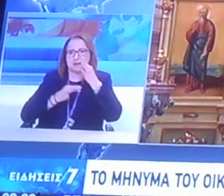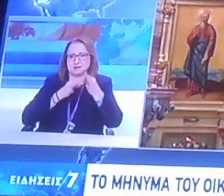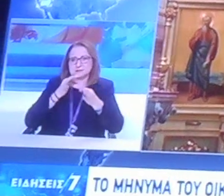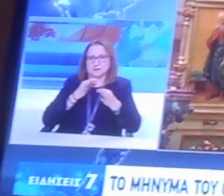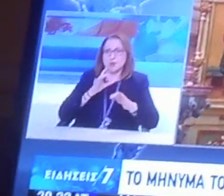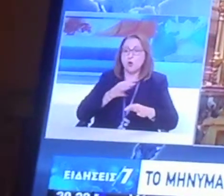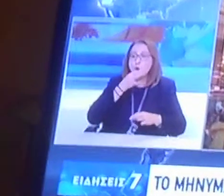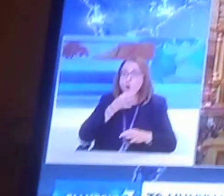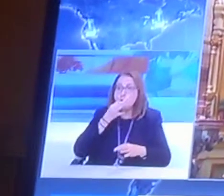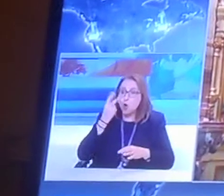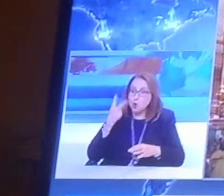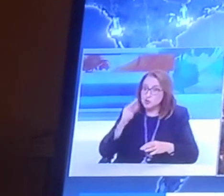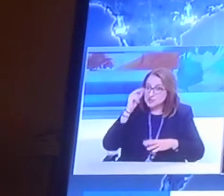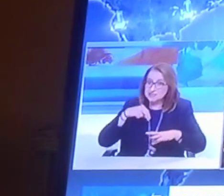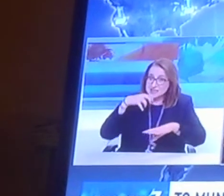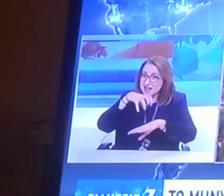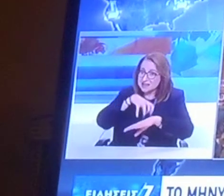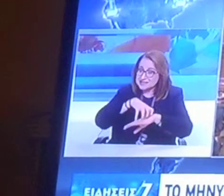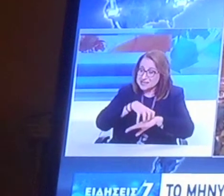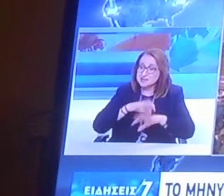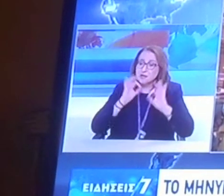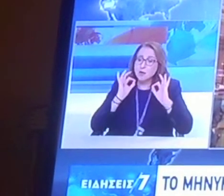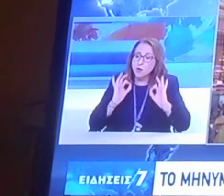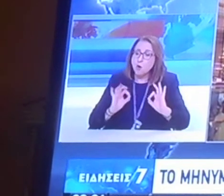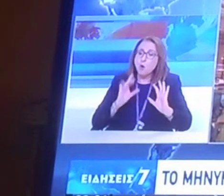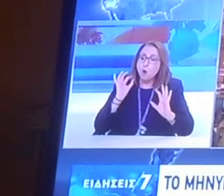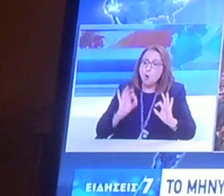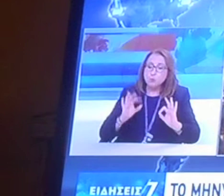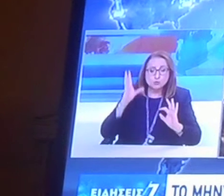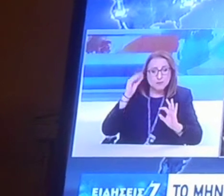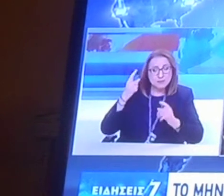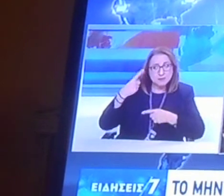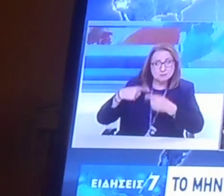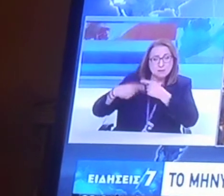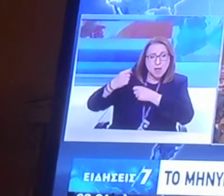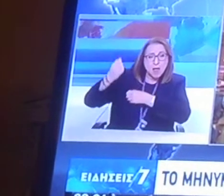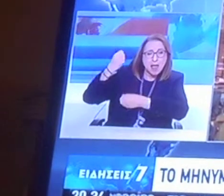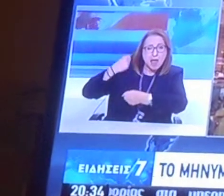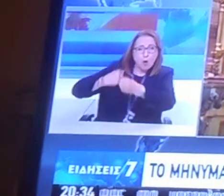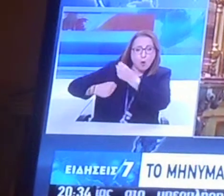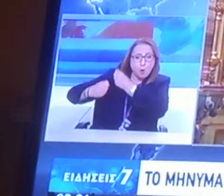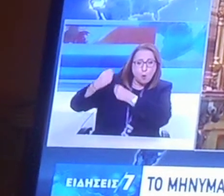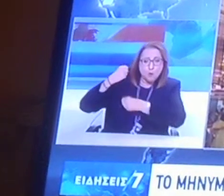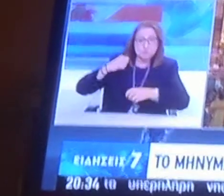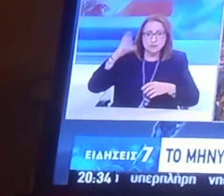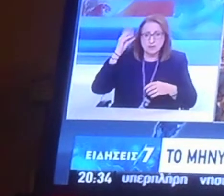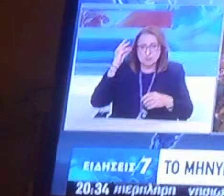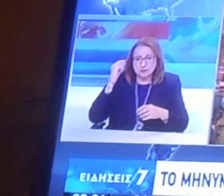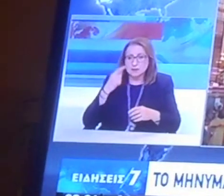μας λοιπόν είναι έτσι όπως έχουμε μάθει από την εμπειρία των αιώνων,